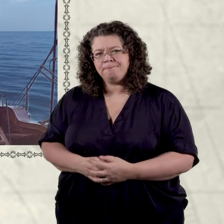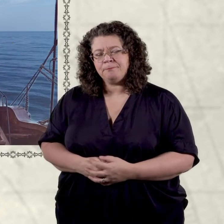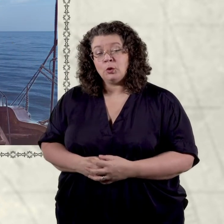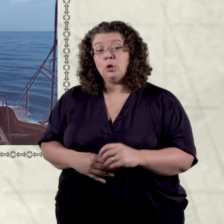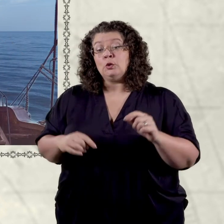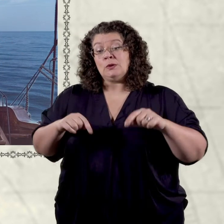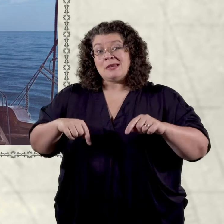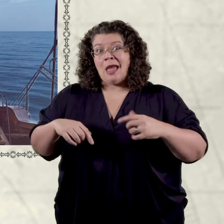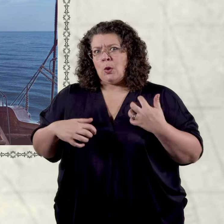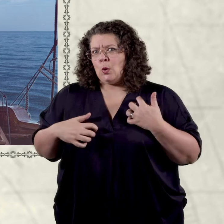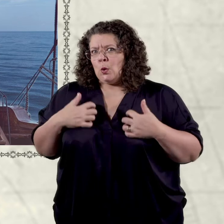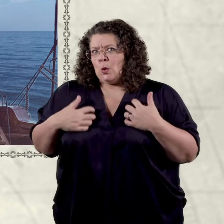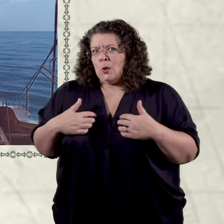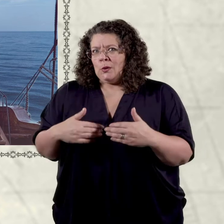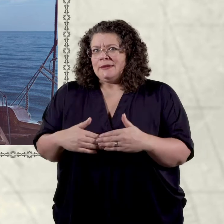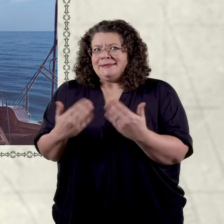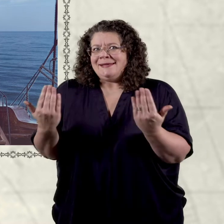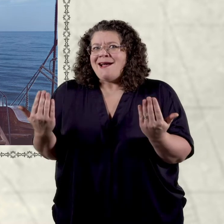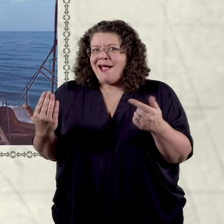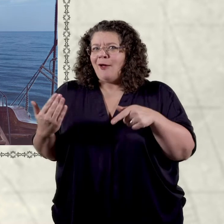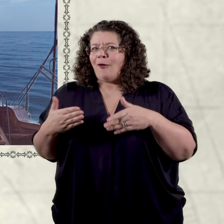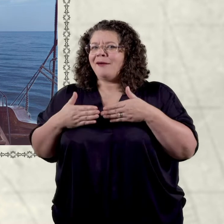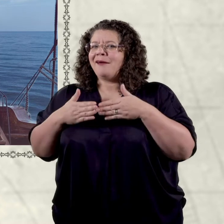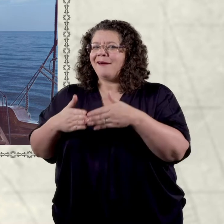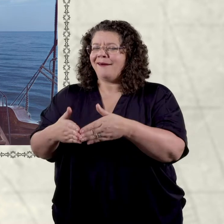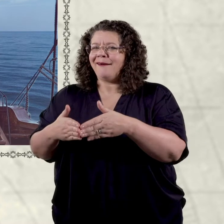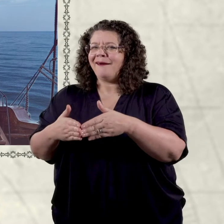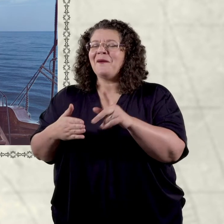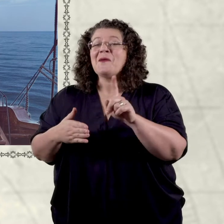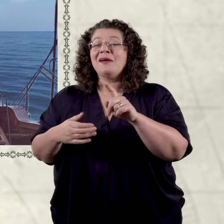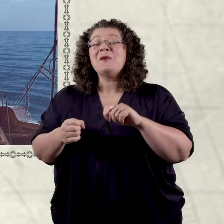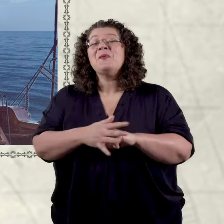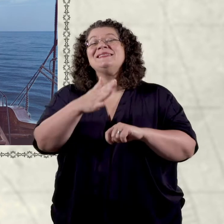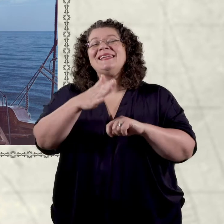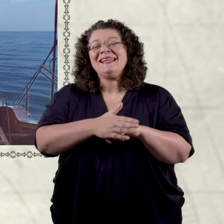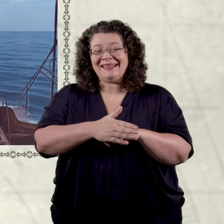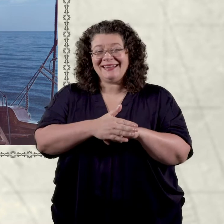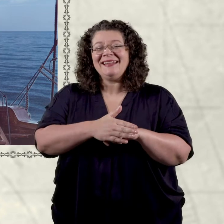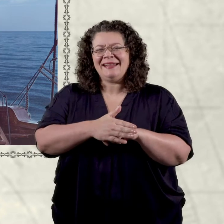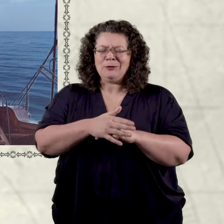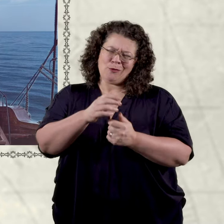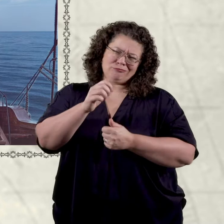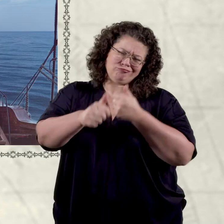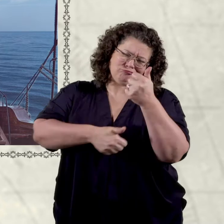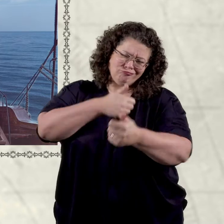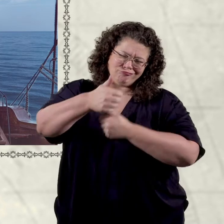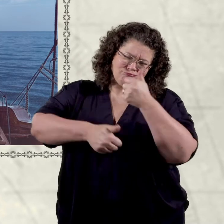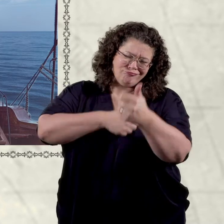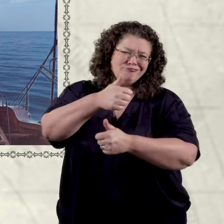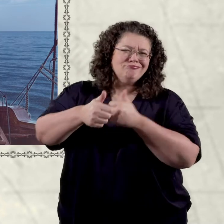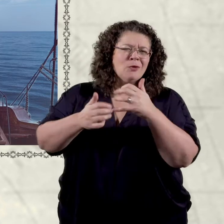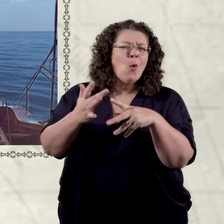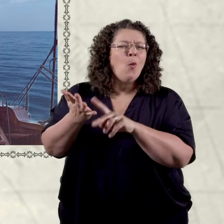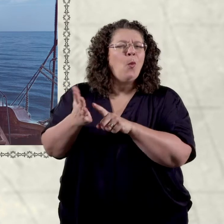Wel, mi oedd hi'n ddiwrnod cyffroes iawn ar fwrdd y Mimosa heddiw. Mi o'na seremoni briodas yn digwydd.